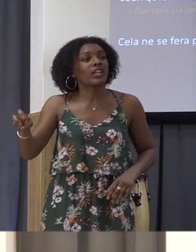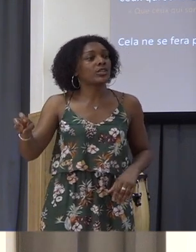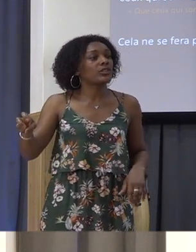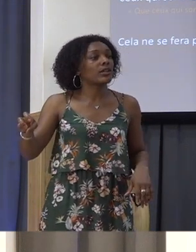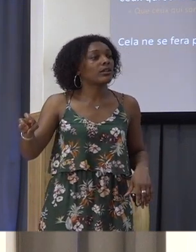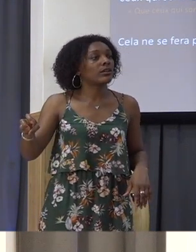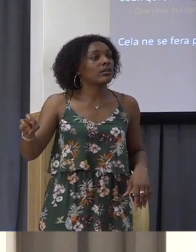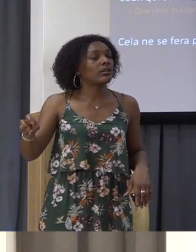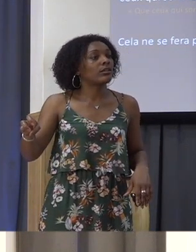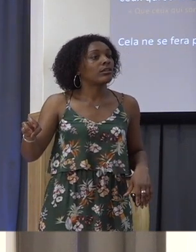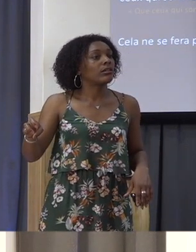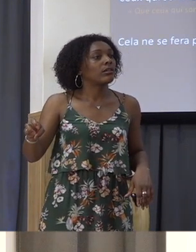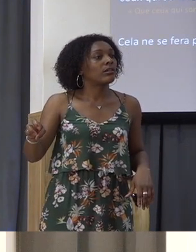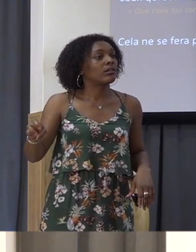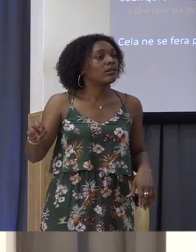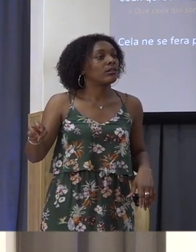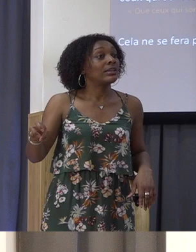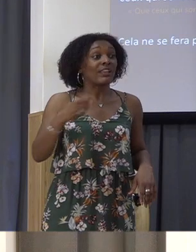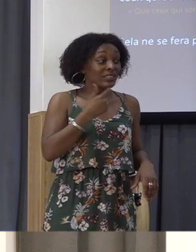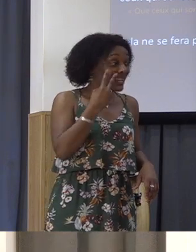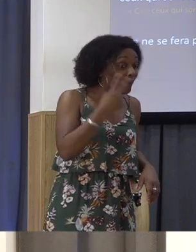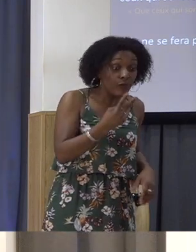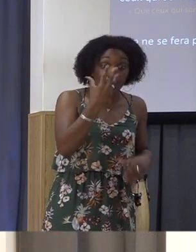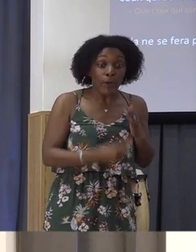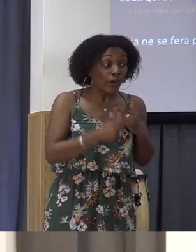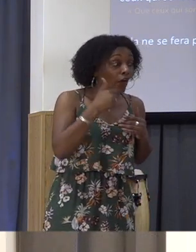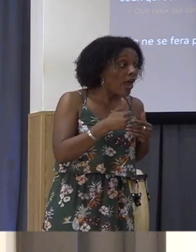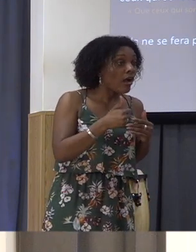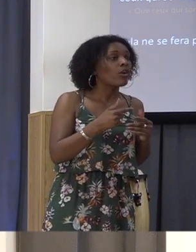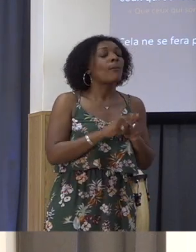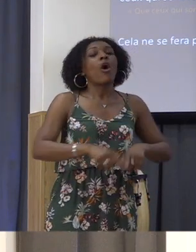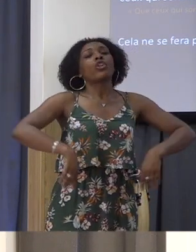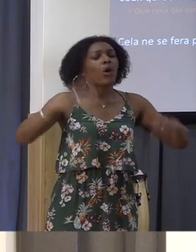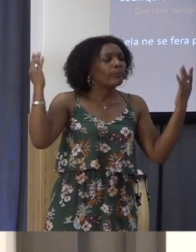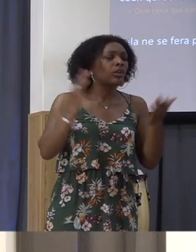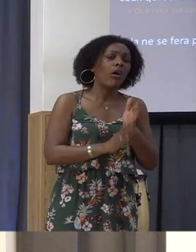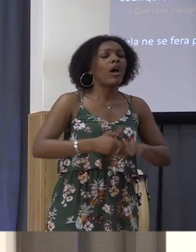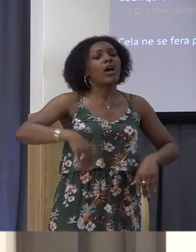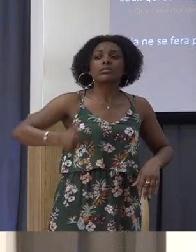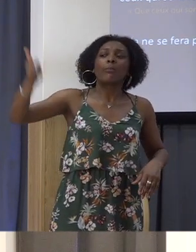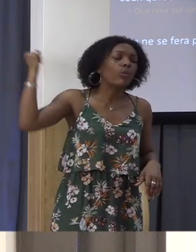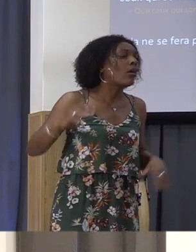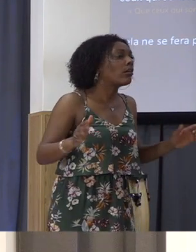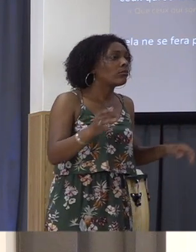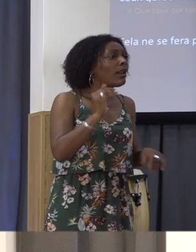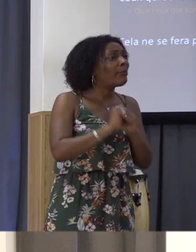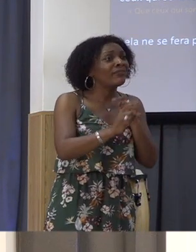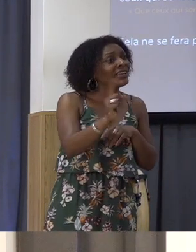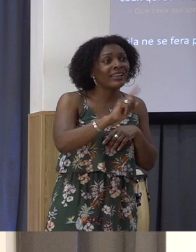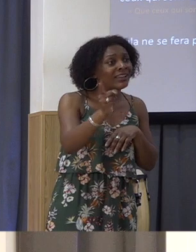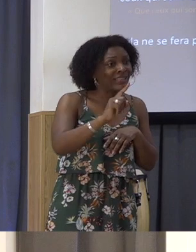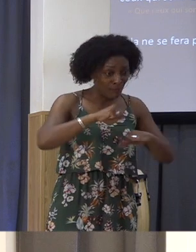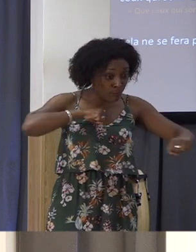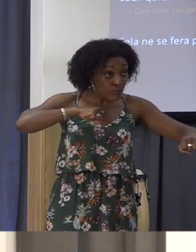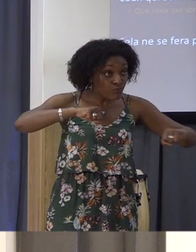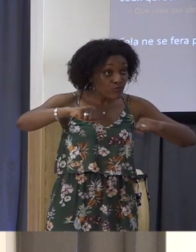pas arrêté là. Une fois qu'il a identifié le souci, il a fait quelque chose. Il a agi.